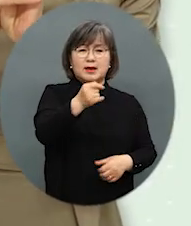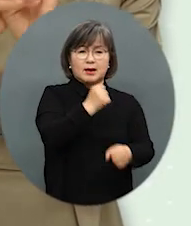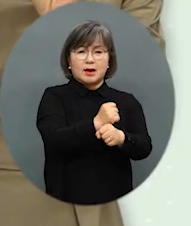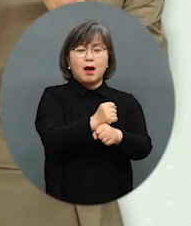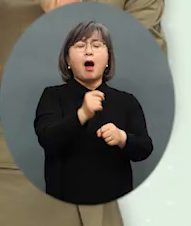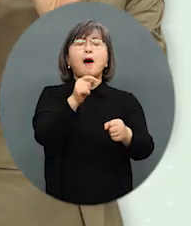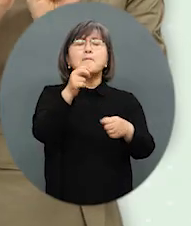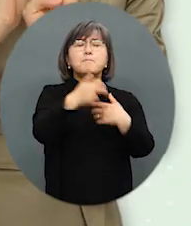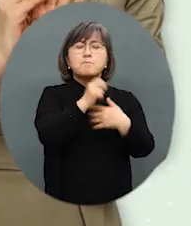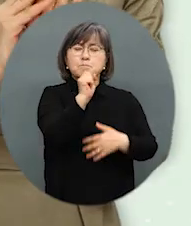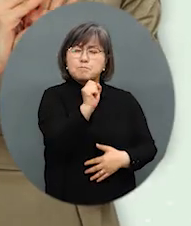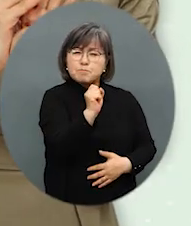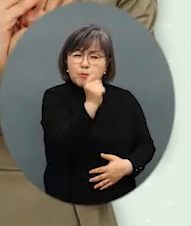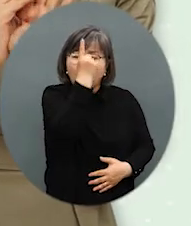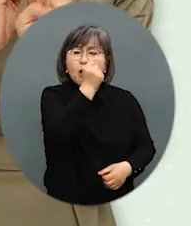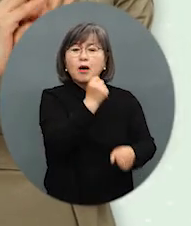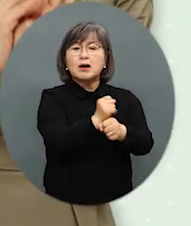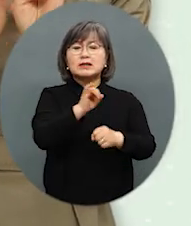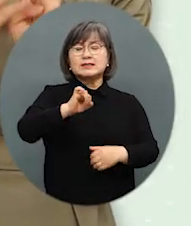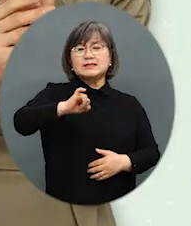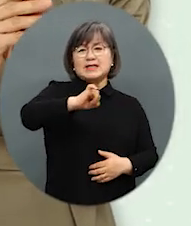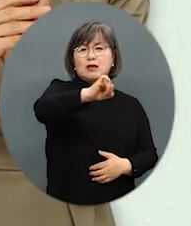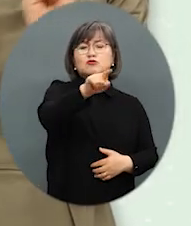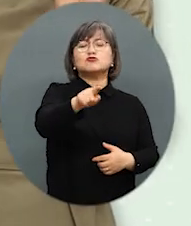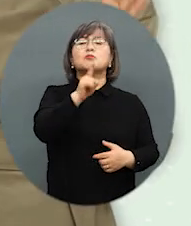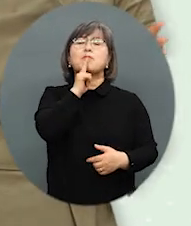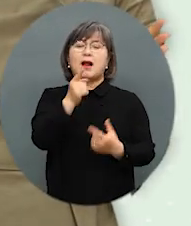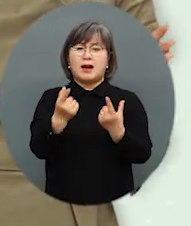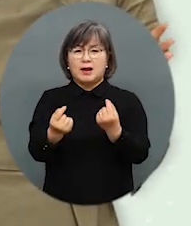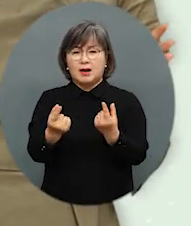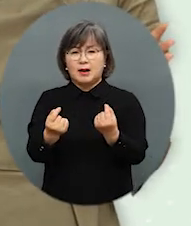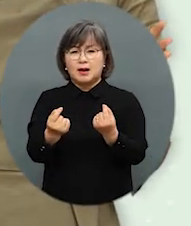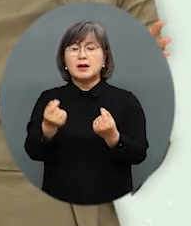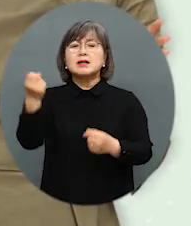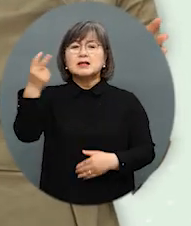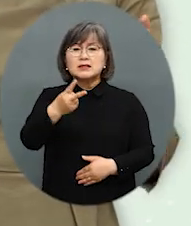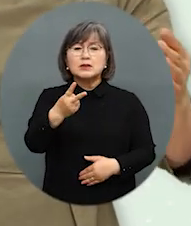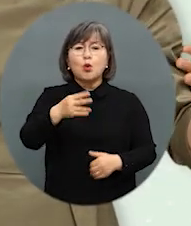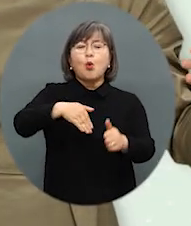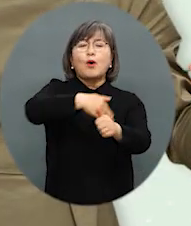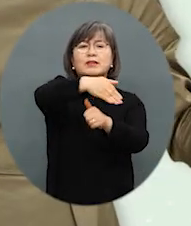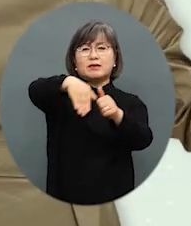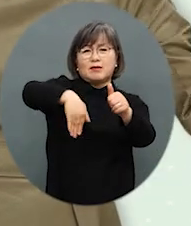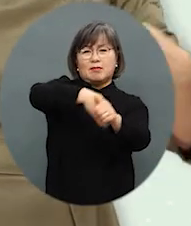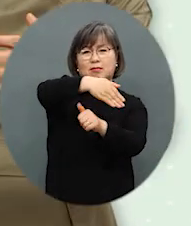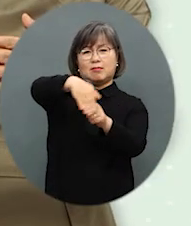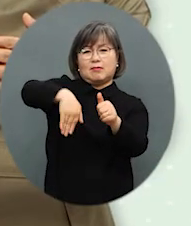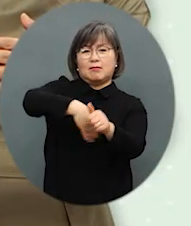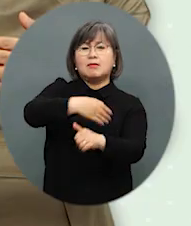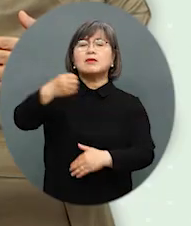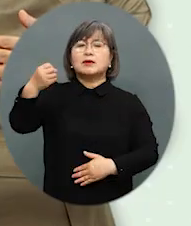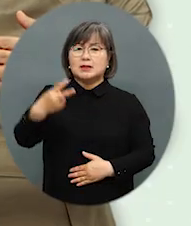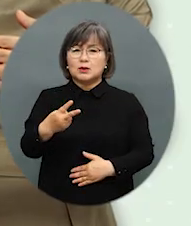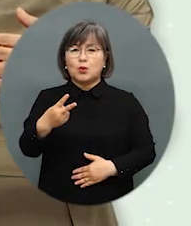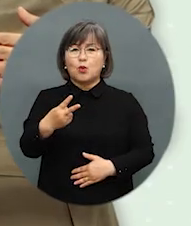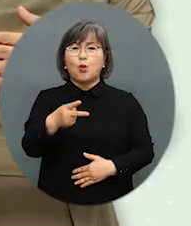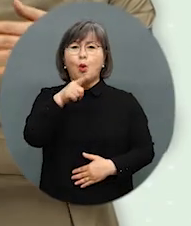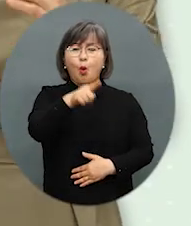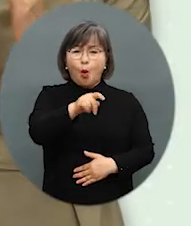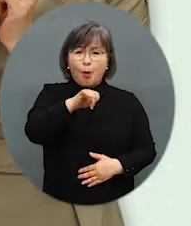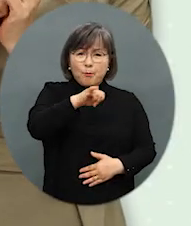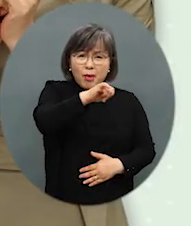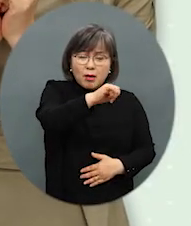것은 병의 원인이 되는 세균, 바이러스 같은 것들을 말해요. 그리고 환경.